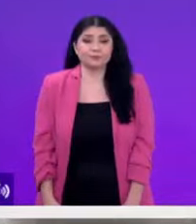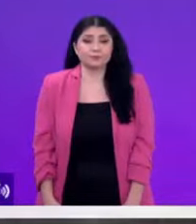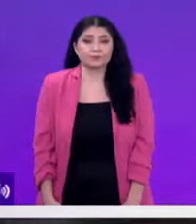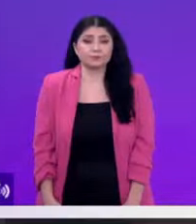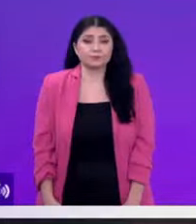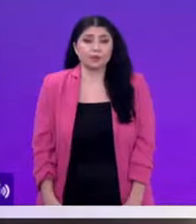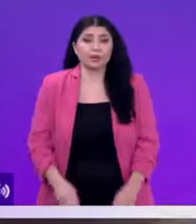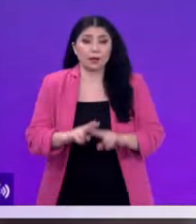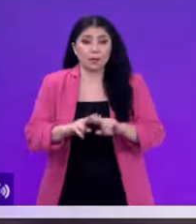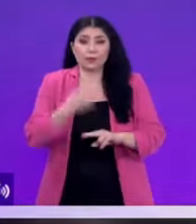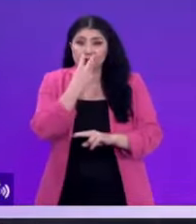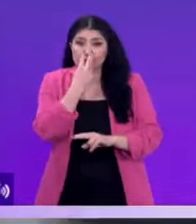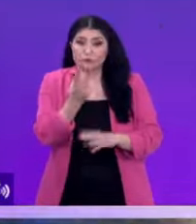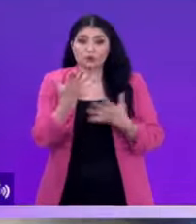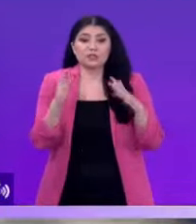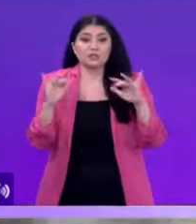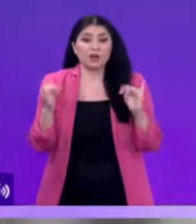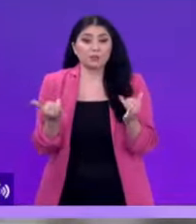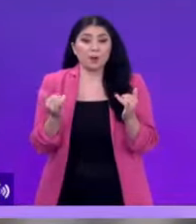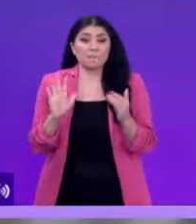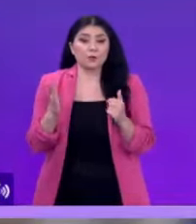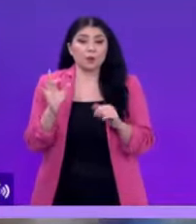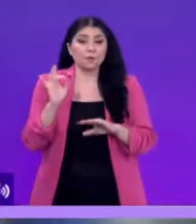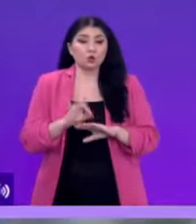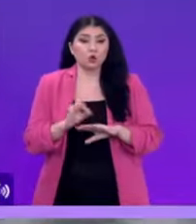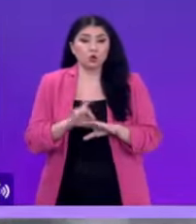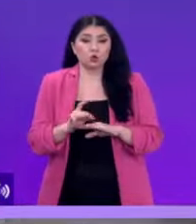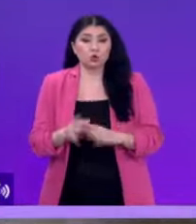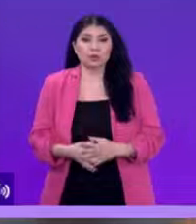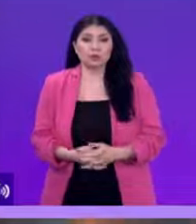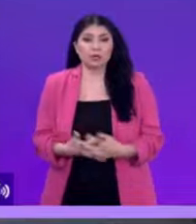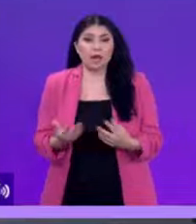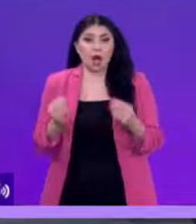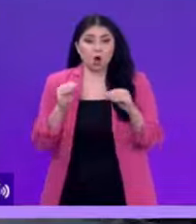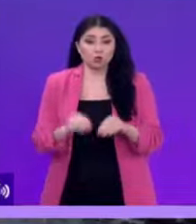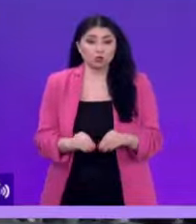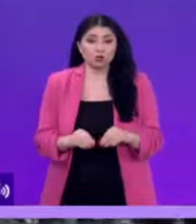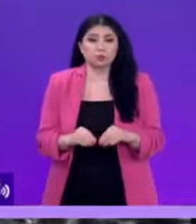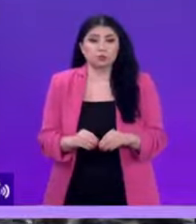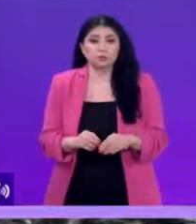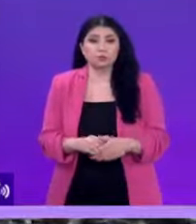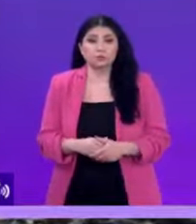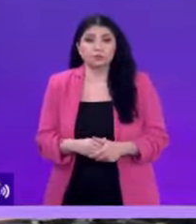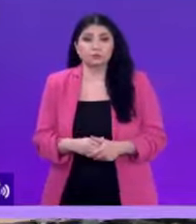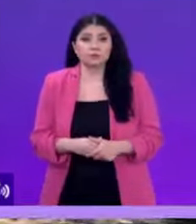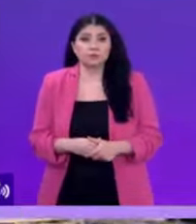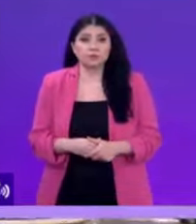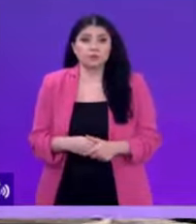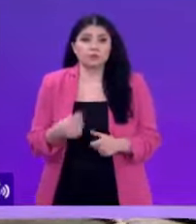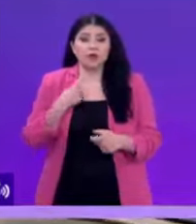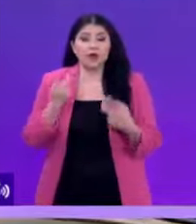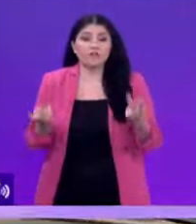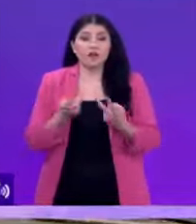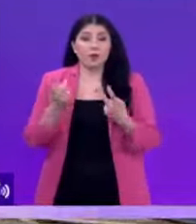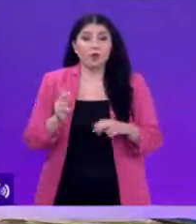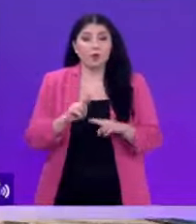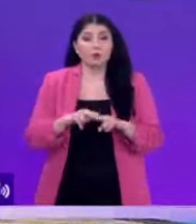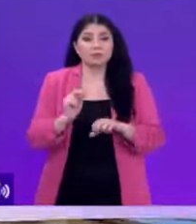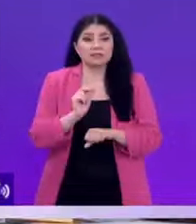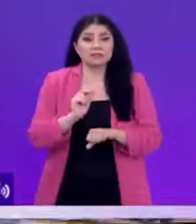de văzut ce se va întâmpla. Probabil că medicii care ajung acolo și care au ajuns deja vor evalua starea pacienților și ei vor